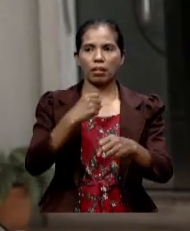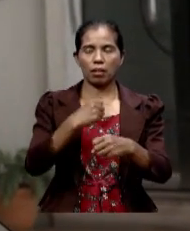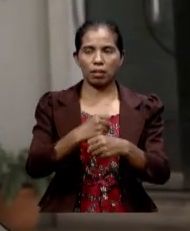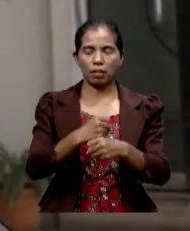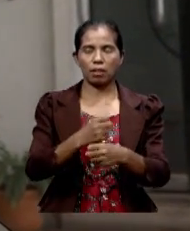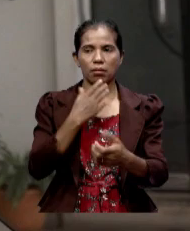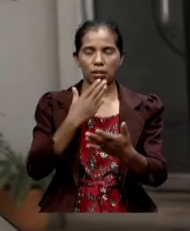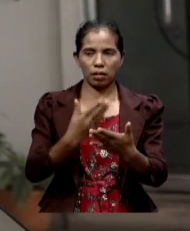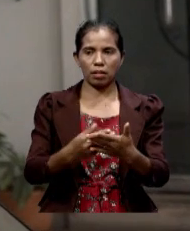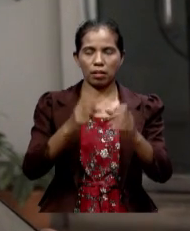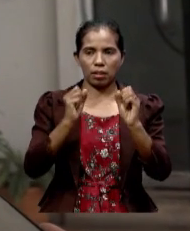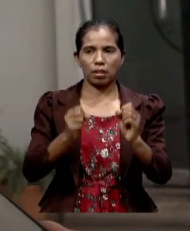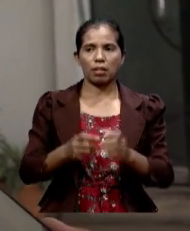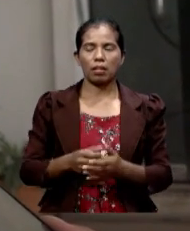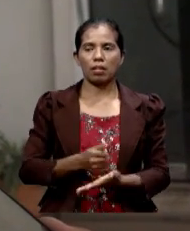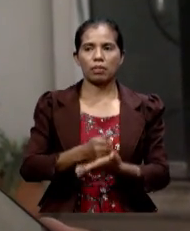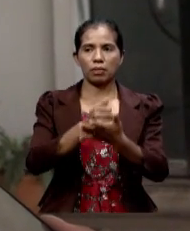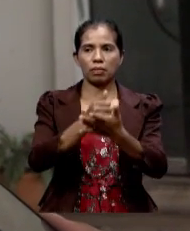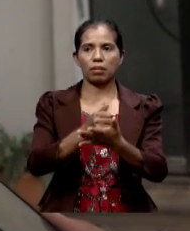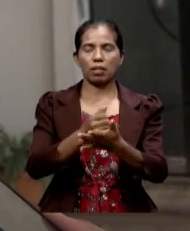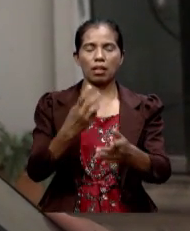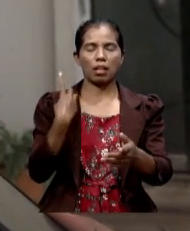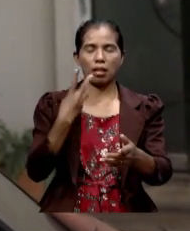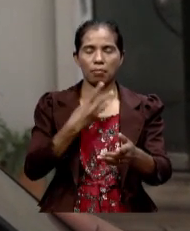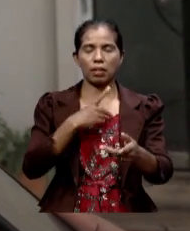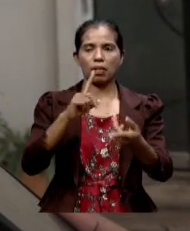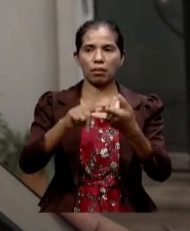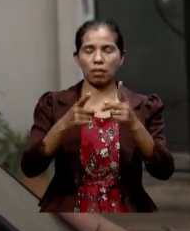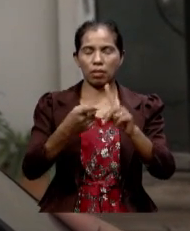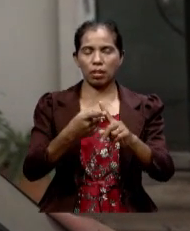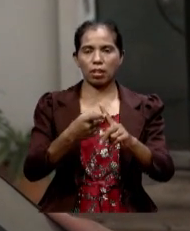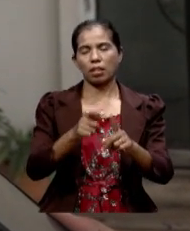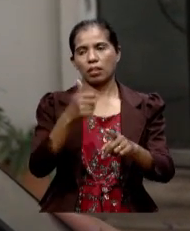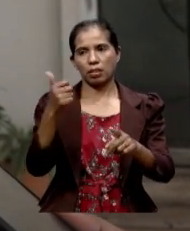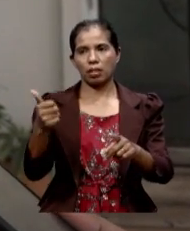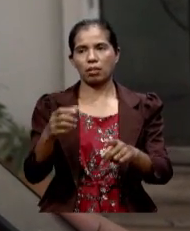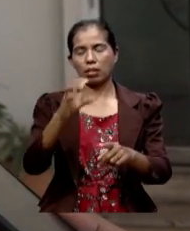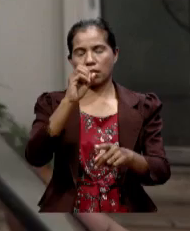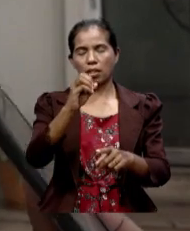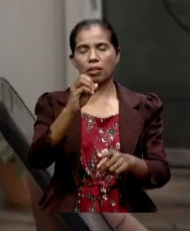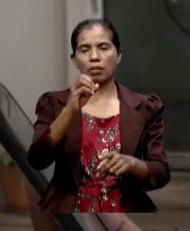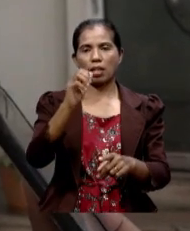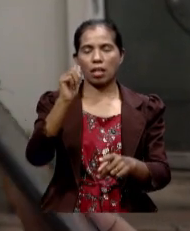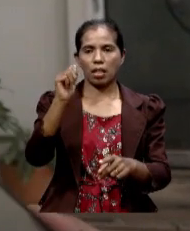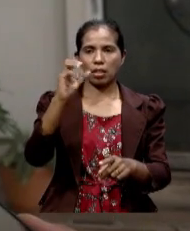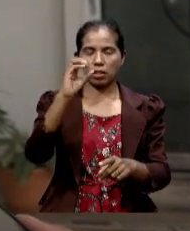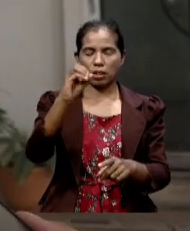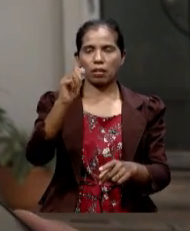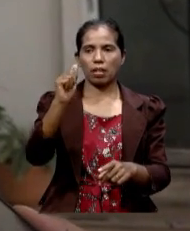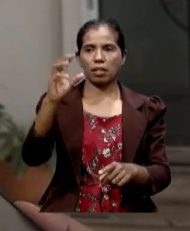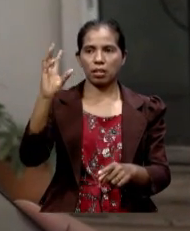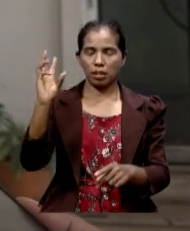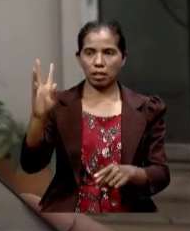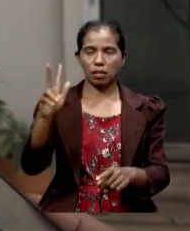sukses entah tengke azura balu bah kami maluk sini be ke ansa kami zero atres barak mai be grup ini mus